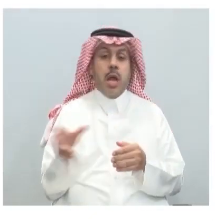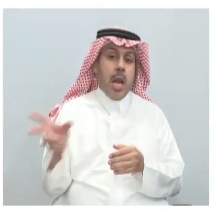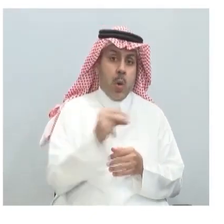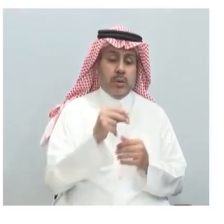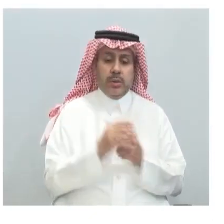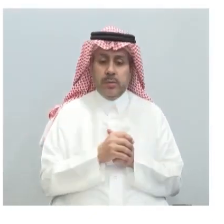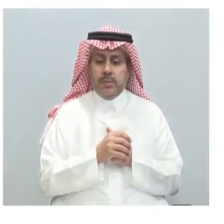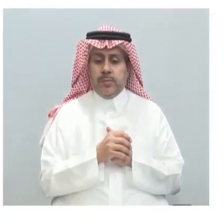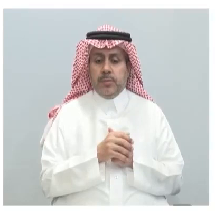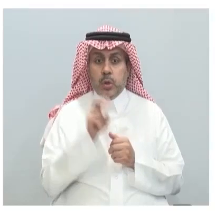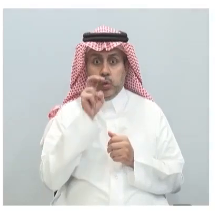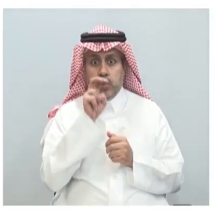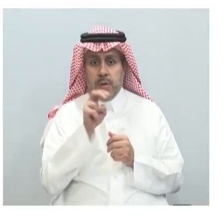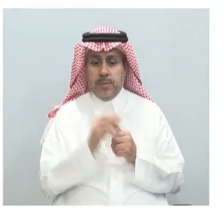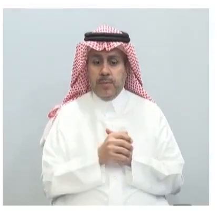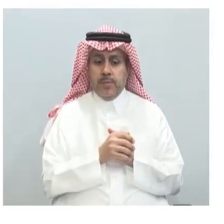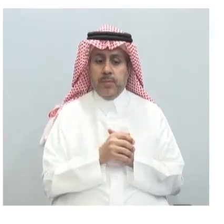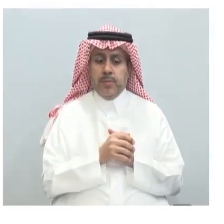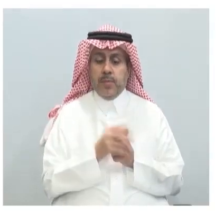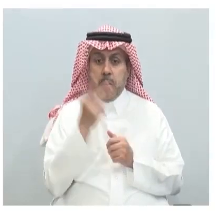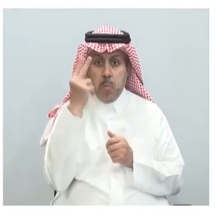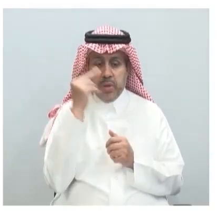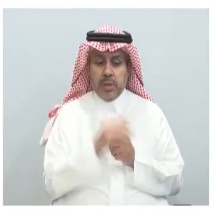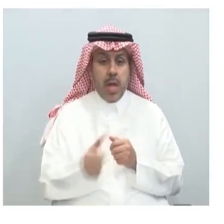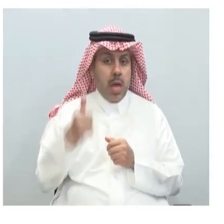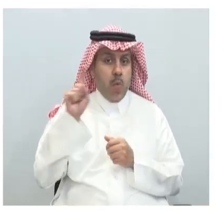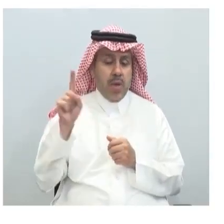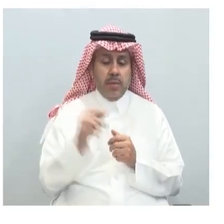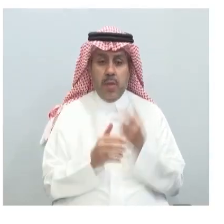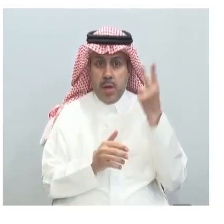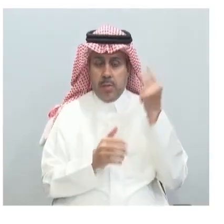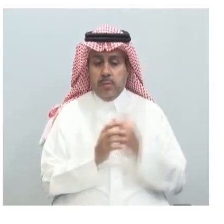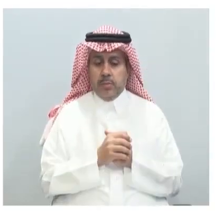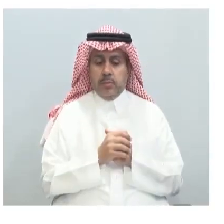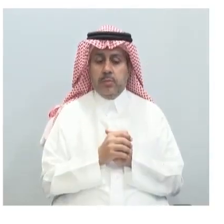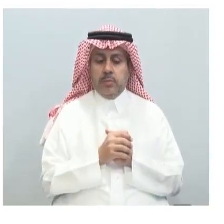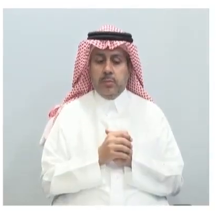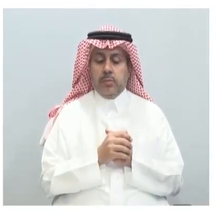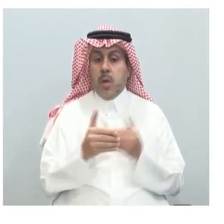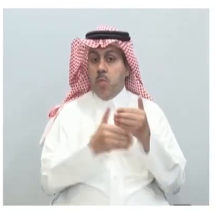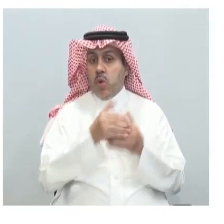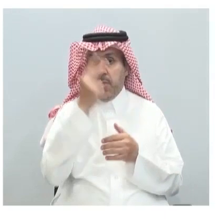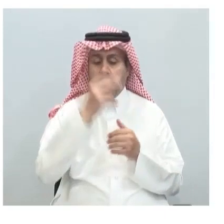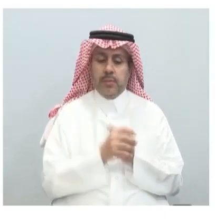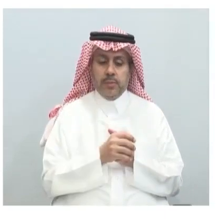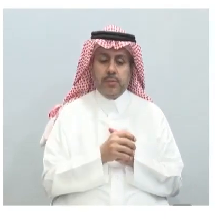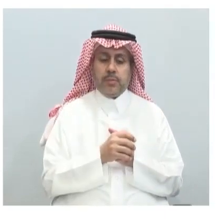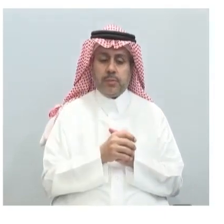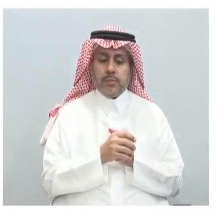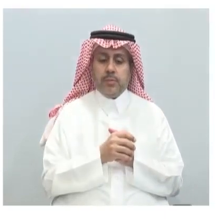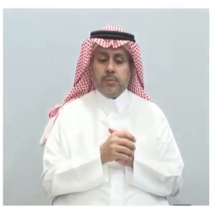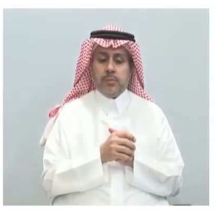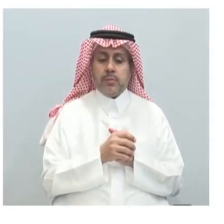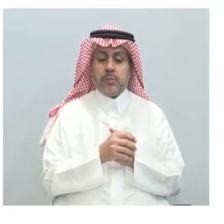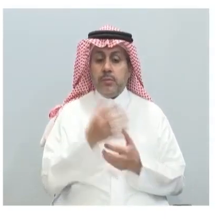النواتج لاحظ هنا لدي المادتين اي وبي لاحظ هنا لدي المادتين مركبين اي وبي